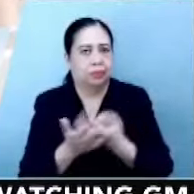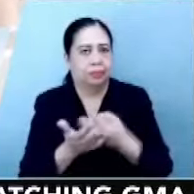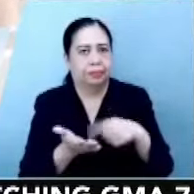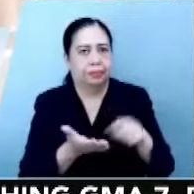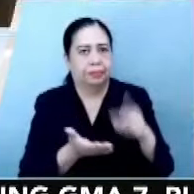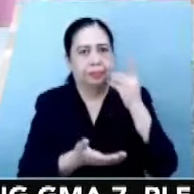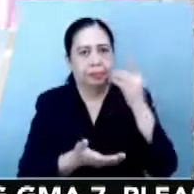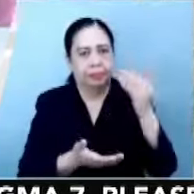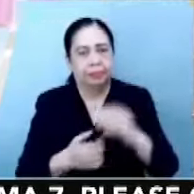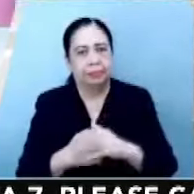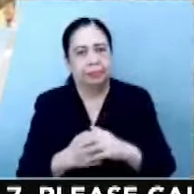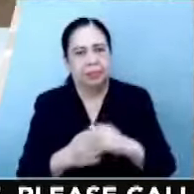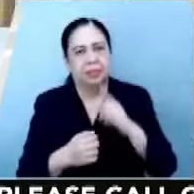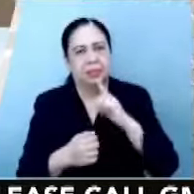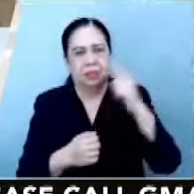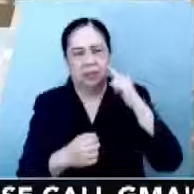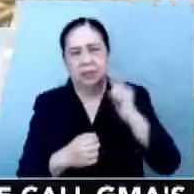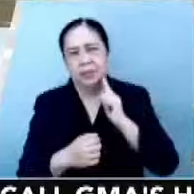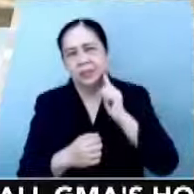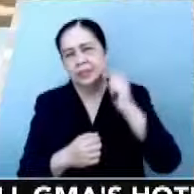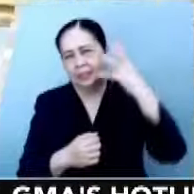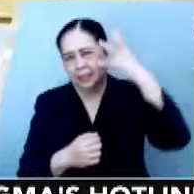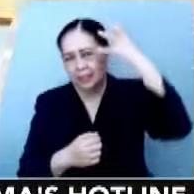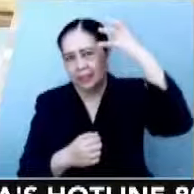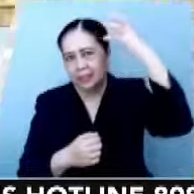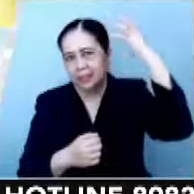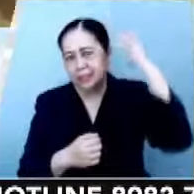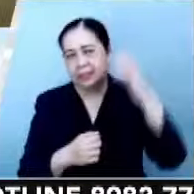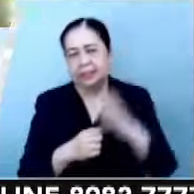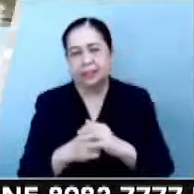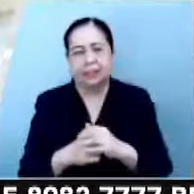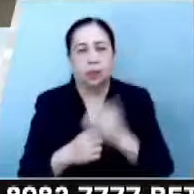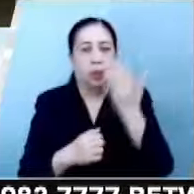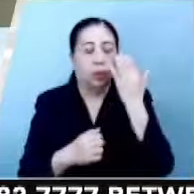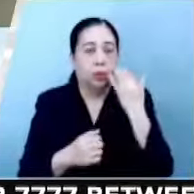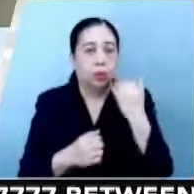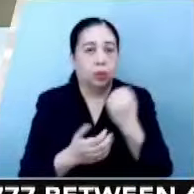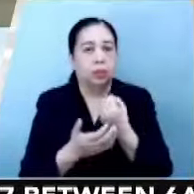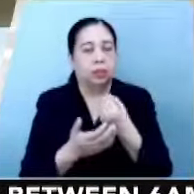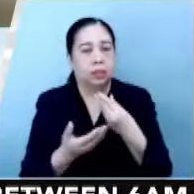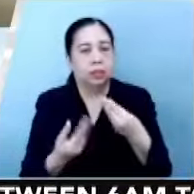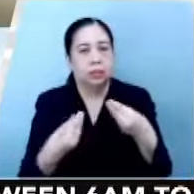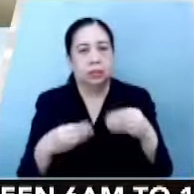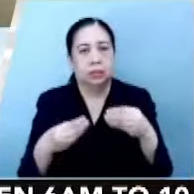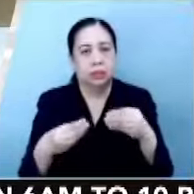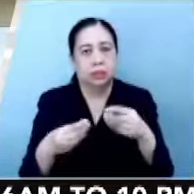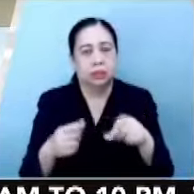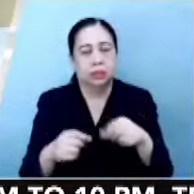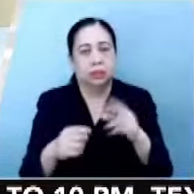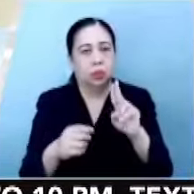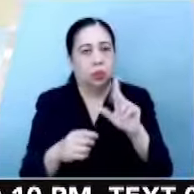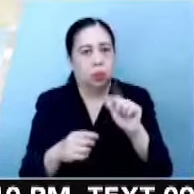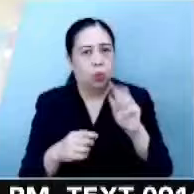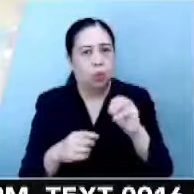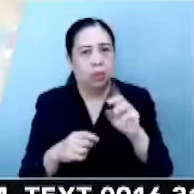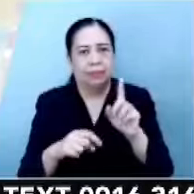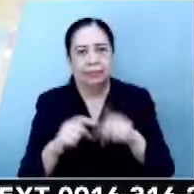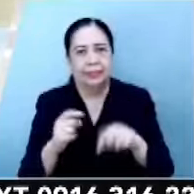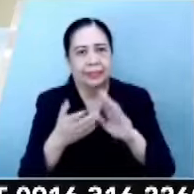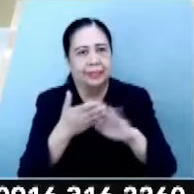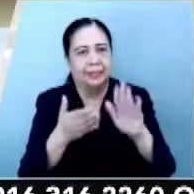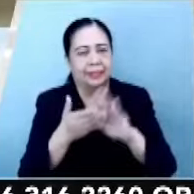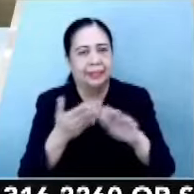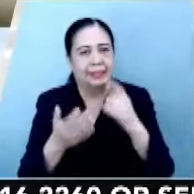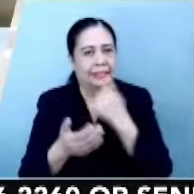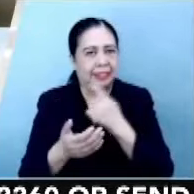hanggang sa ulo. Kulang din ang kita sa pagtitinda ng ulam. Kaya hindi makapagpalinis ng ngipin